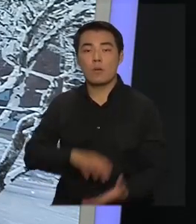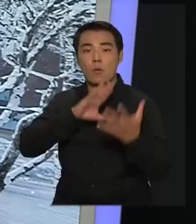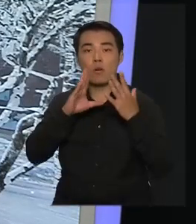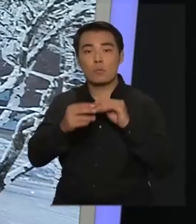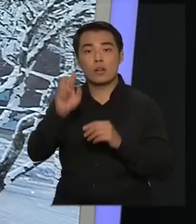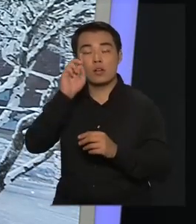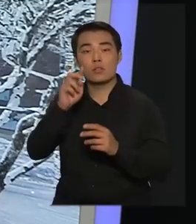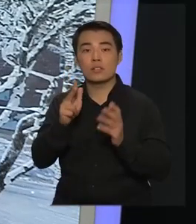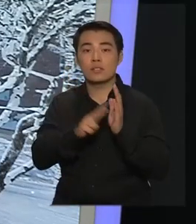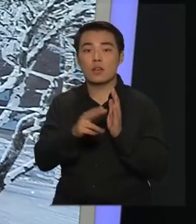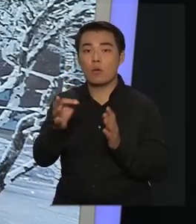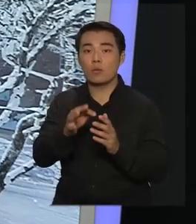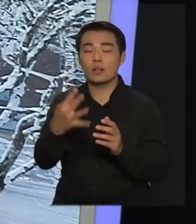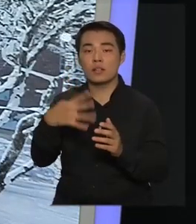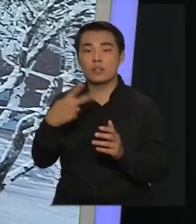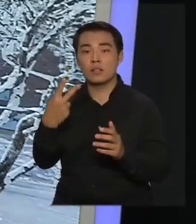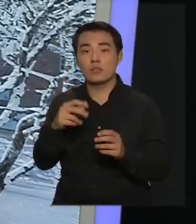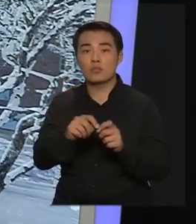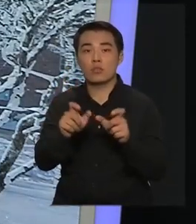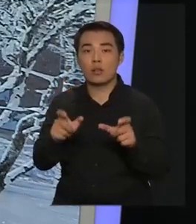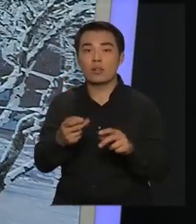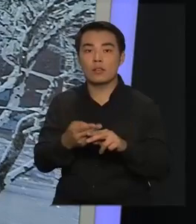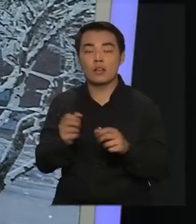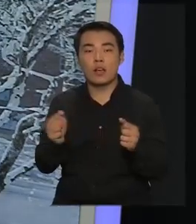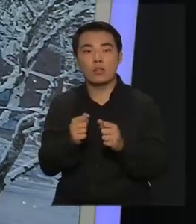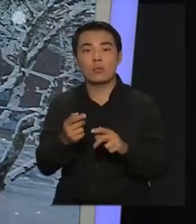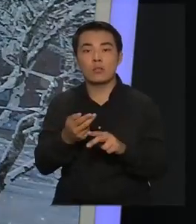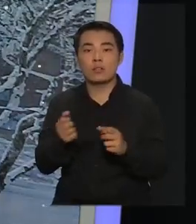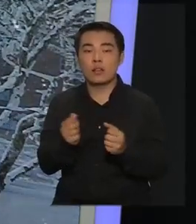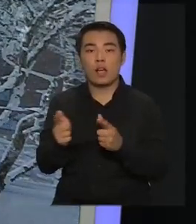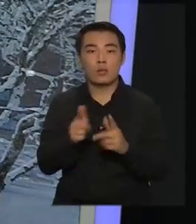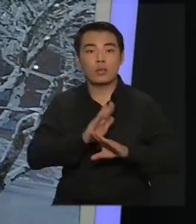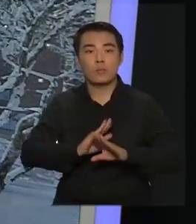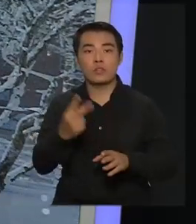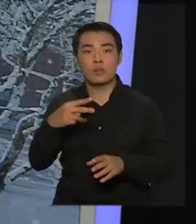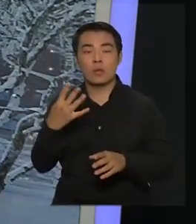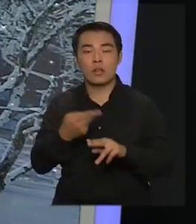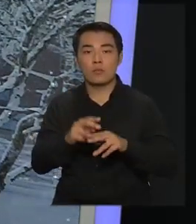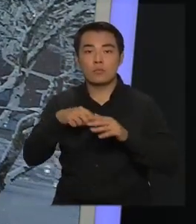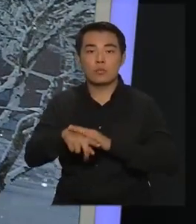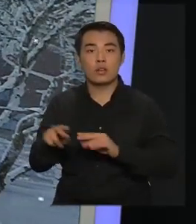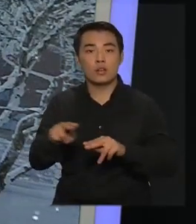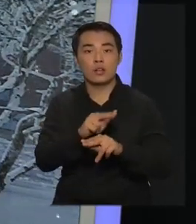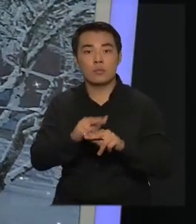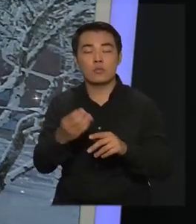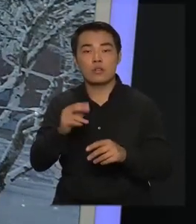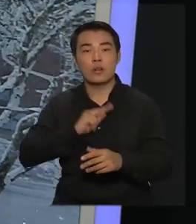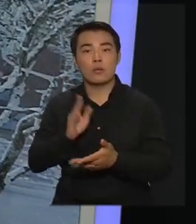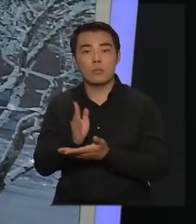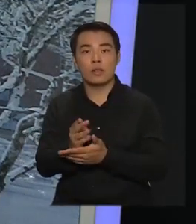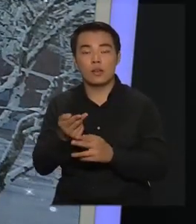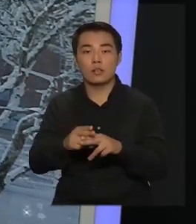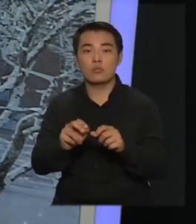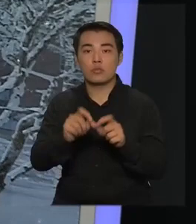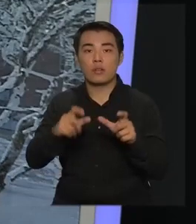Жалпы елдегі 8 облыста 42 мектеп қысқа дайын емес. Соның 24-інде күрделі жөндеу жұмыстары жүріп жатыр. Сол